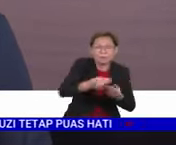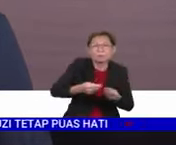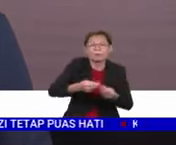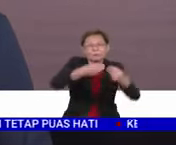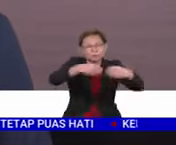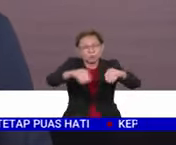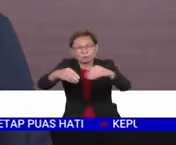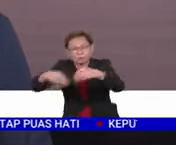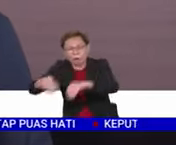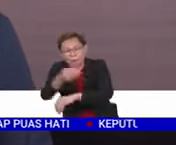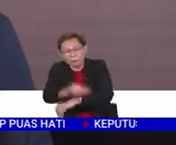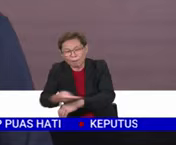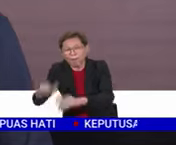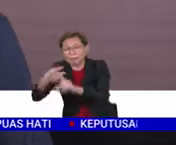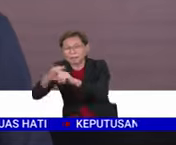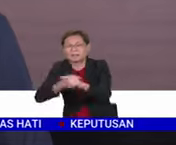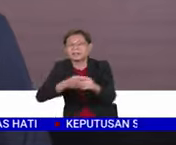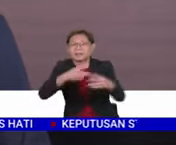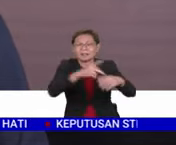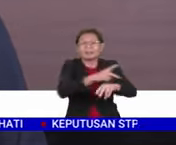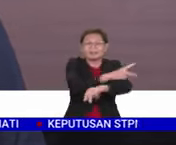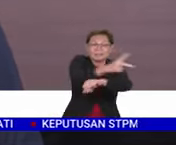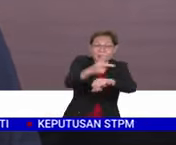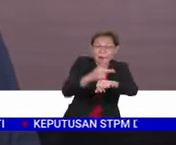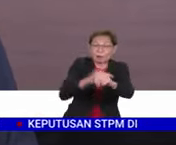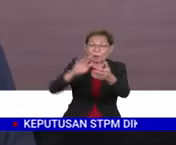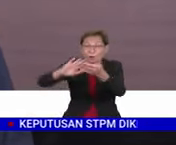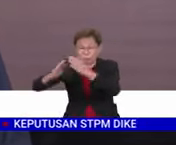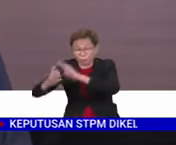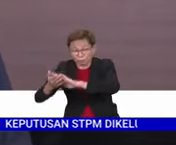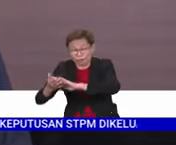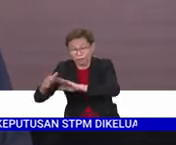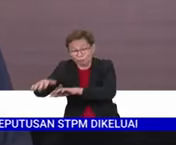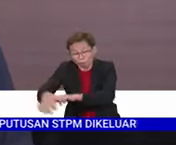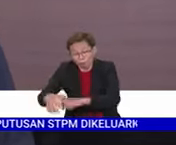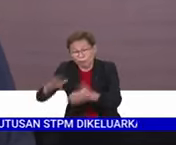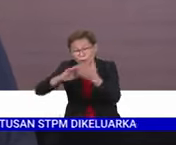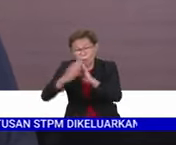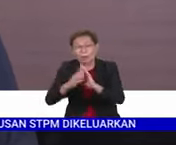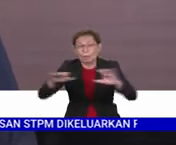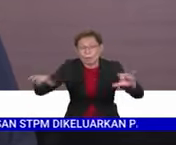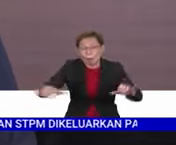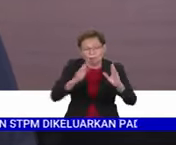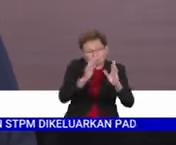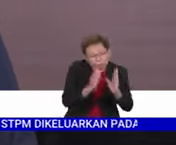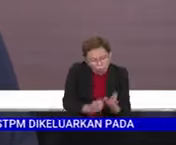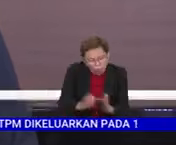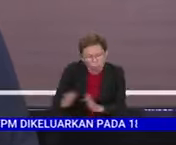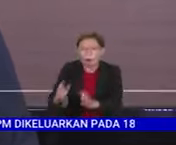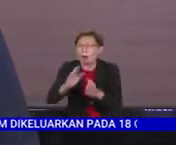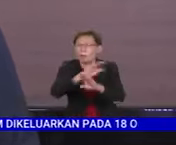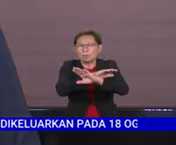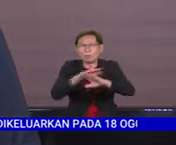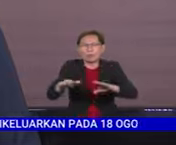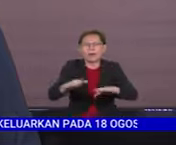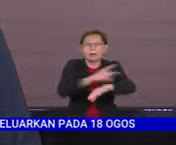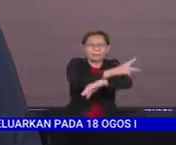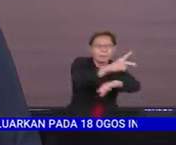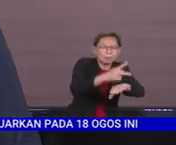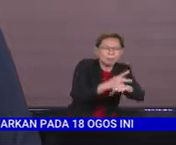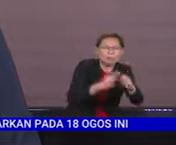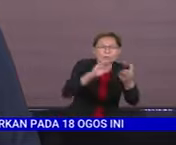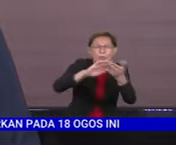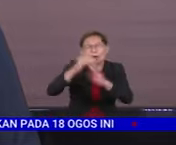pengedaran produk daripada kebun komuniti dapat dibuat dengan cara yang lebih tersusun, bukan kebun komuniti hanya untuk